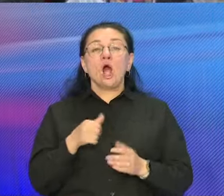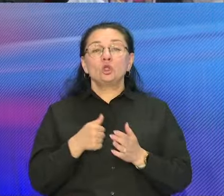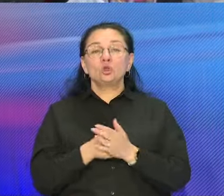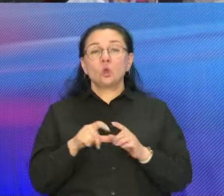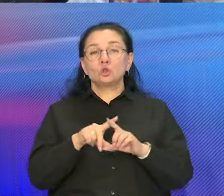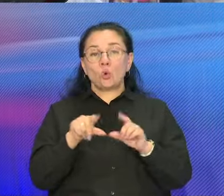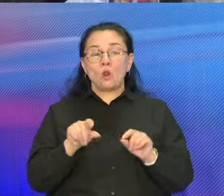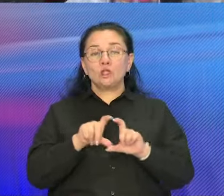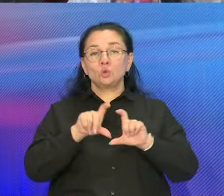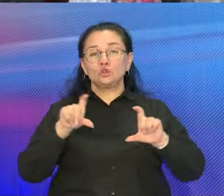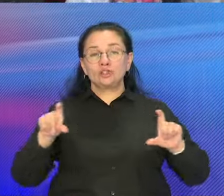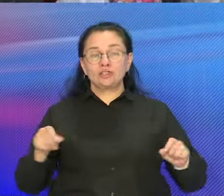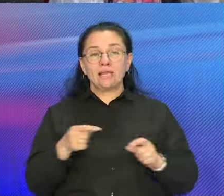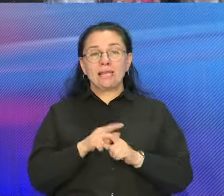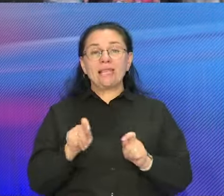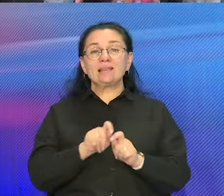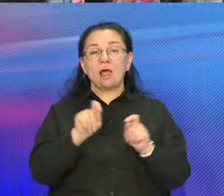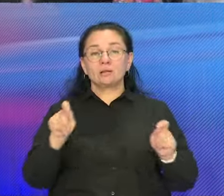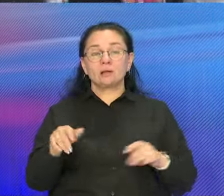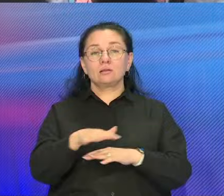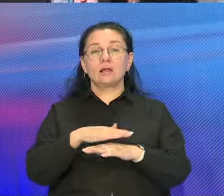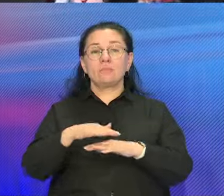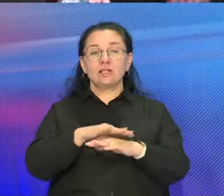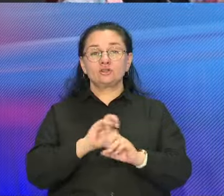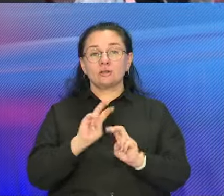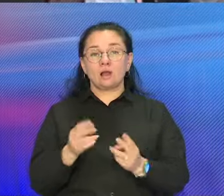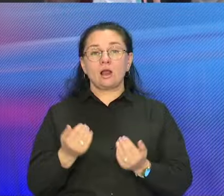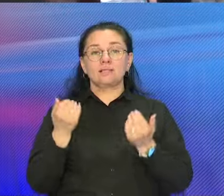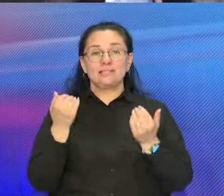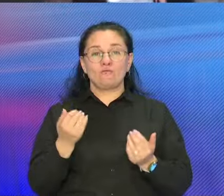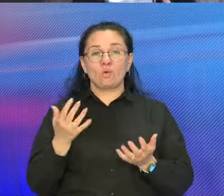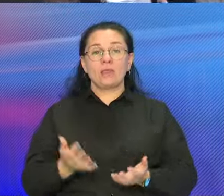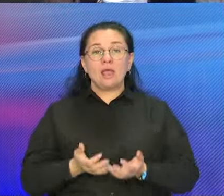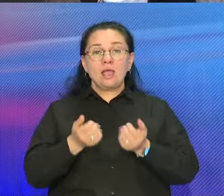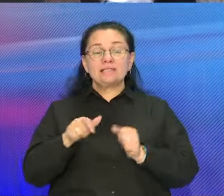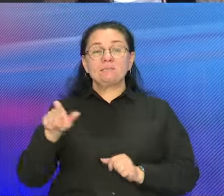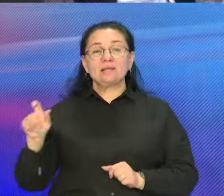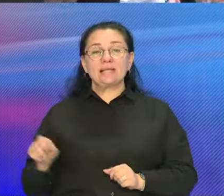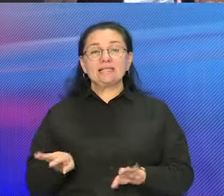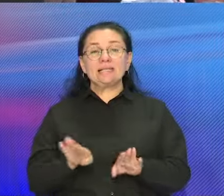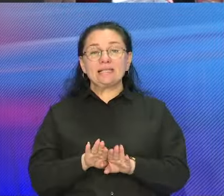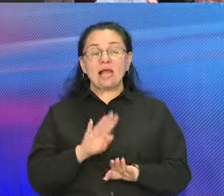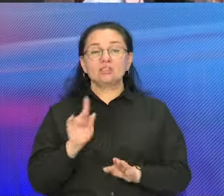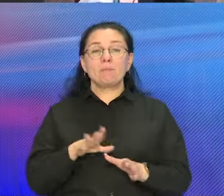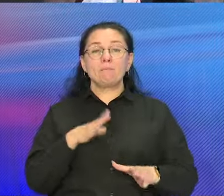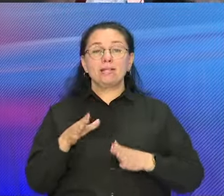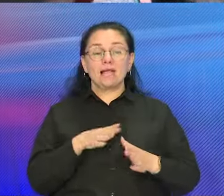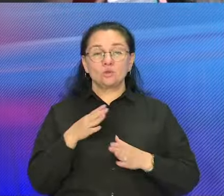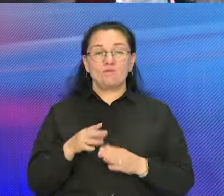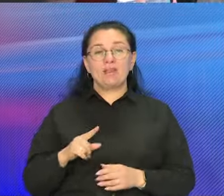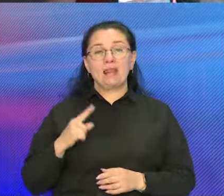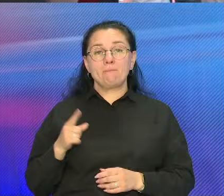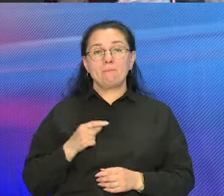образования И на открытых площадках, как сегодня Спасатели также подготовили мастер-классы